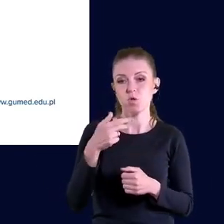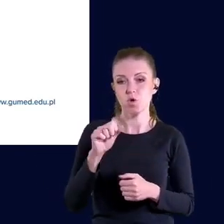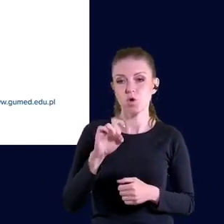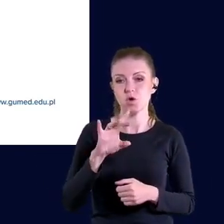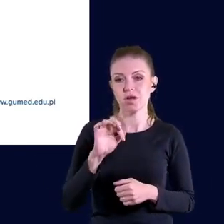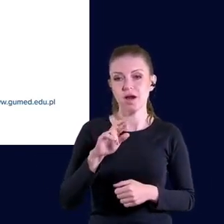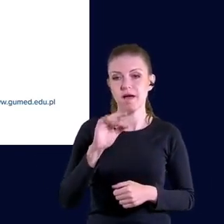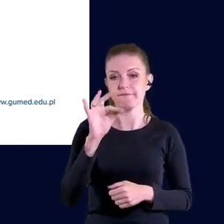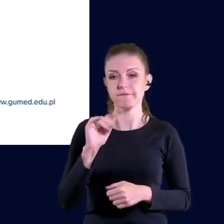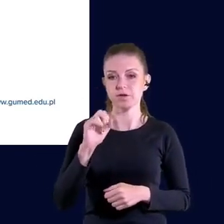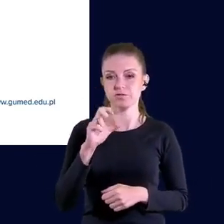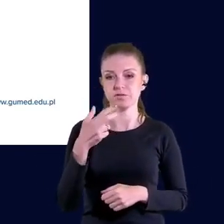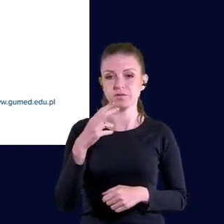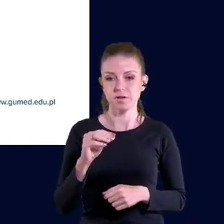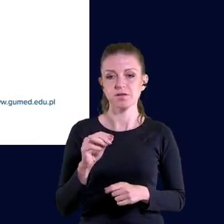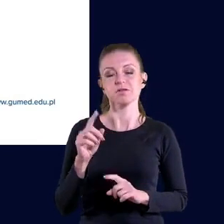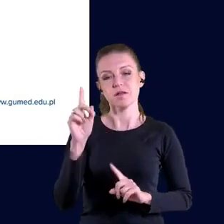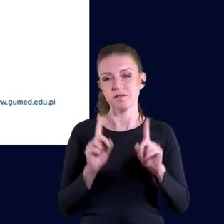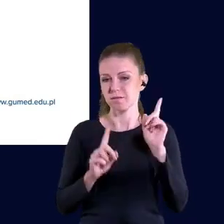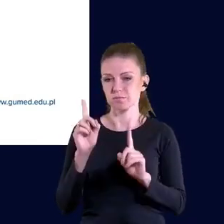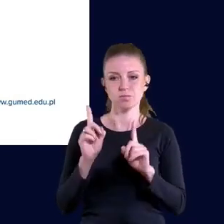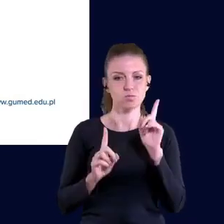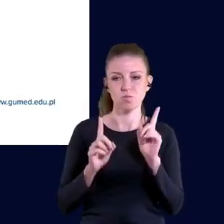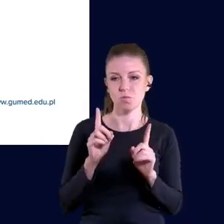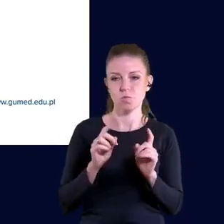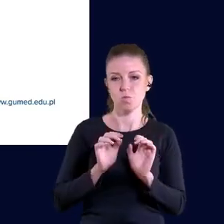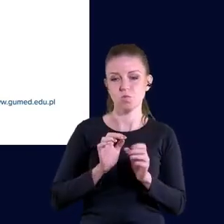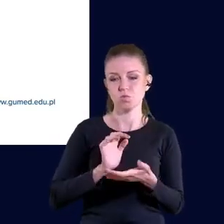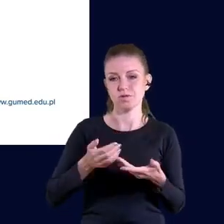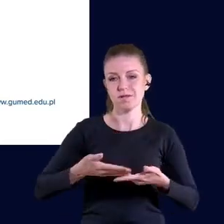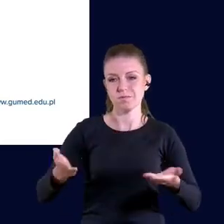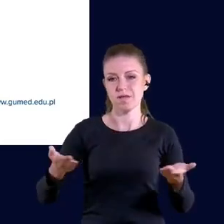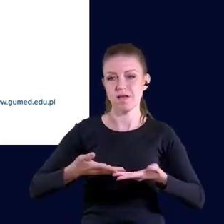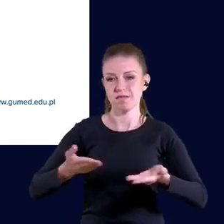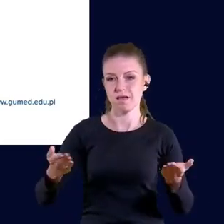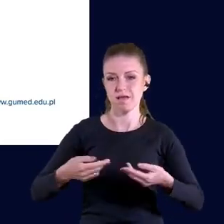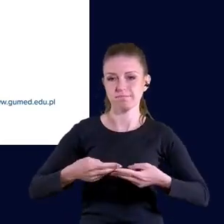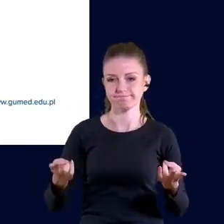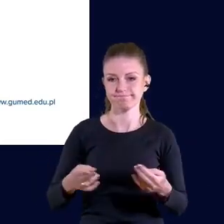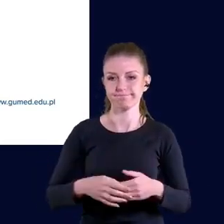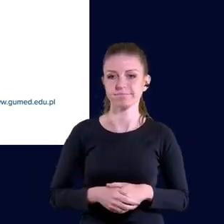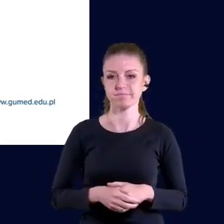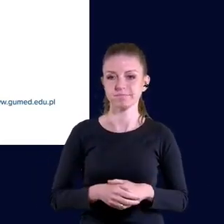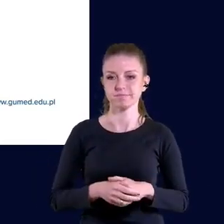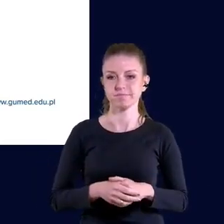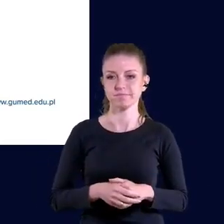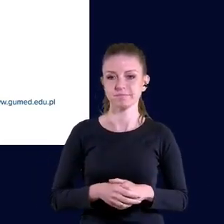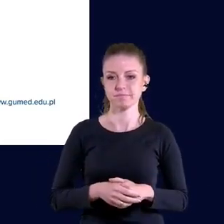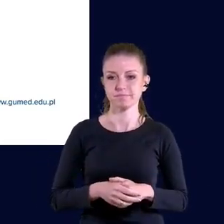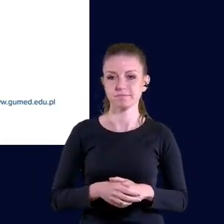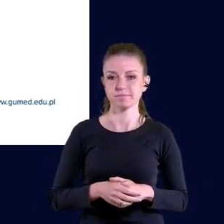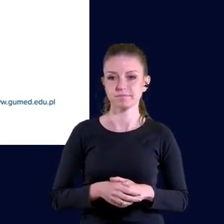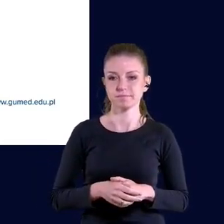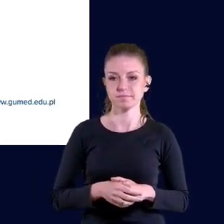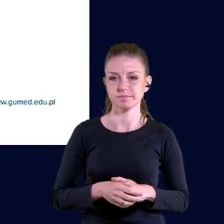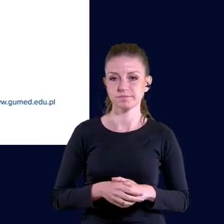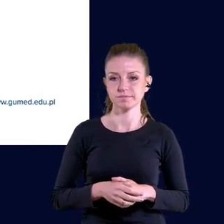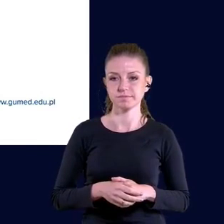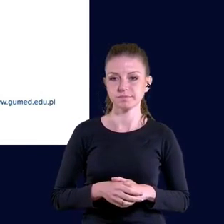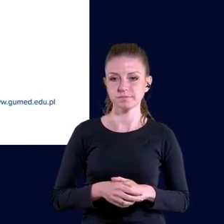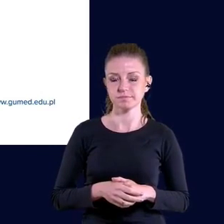udostępniane Uznaliśmy że spróbujemy udostępnić jedną z serii wydawniczych wydany przez